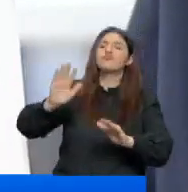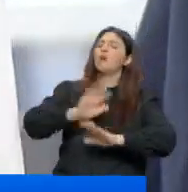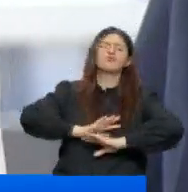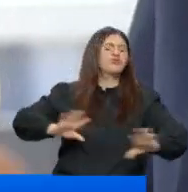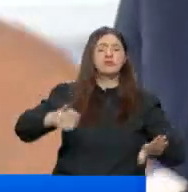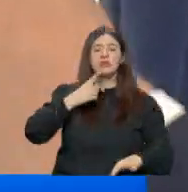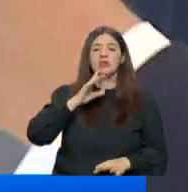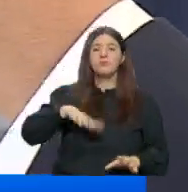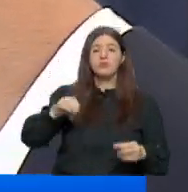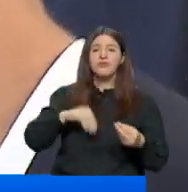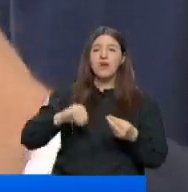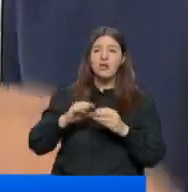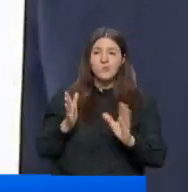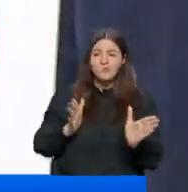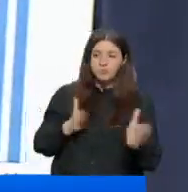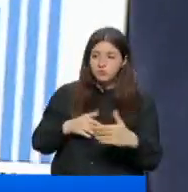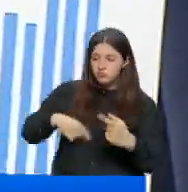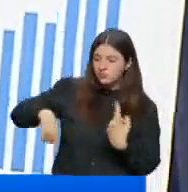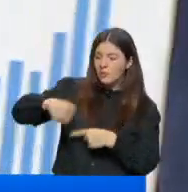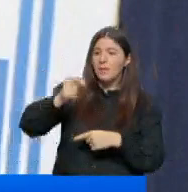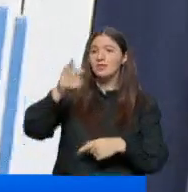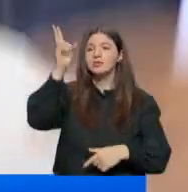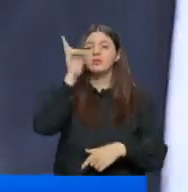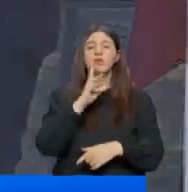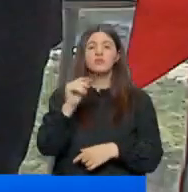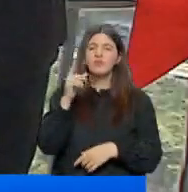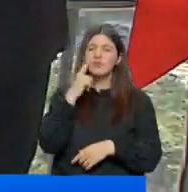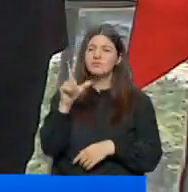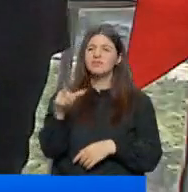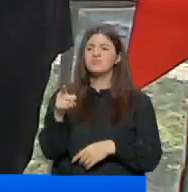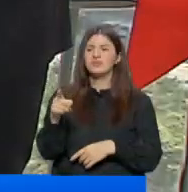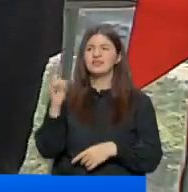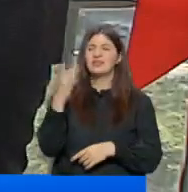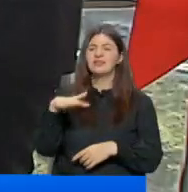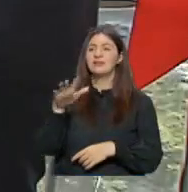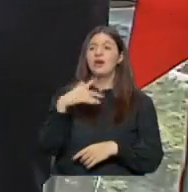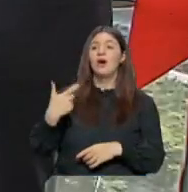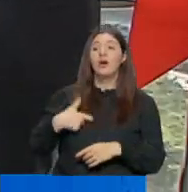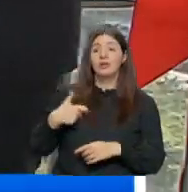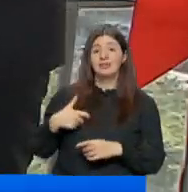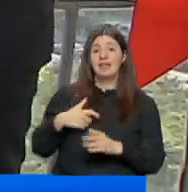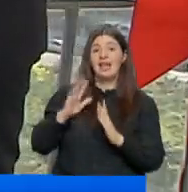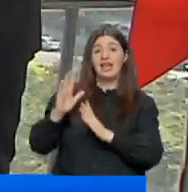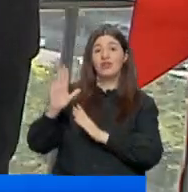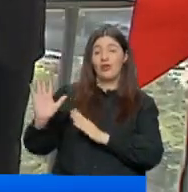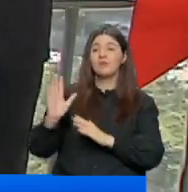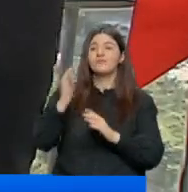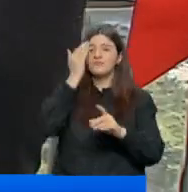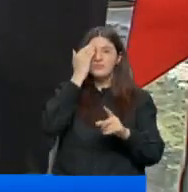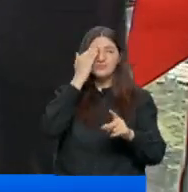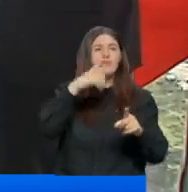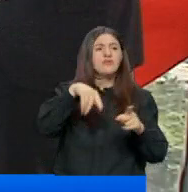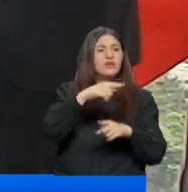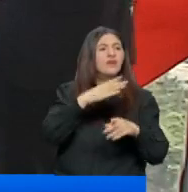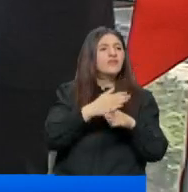dediler. Bütün faiz lobileri bu süreçte zengin oldu. Bunu görmemiz lazım. Yani bu iktidarın özelliği şu. Yoksul, fakir